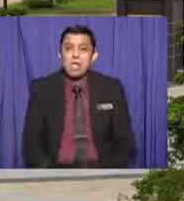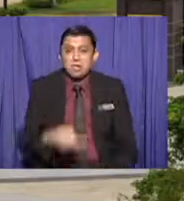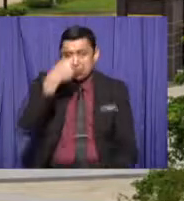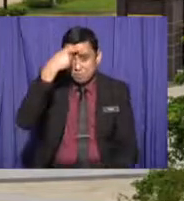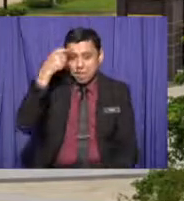menyebabkan